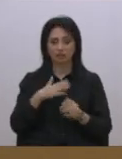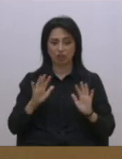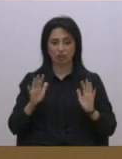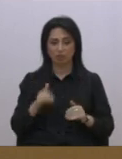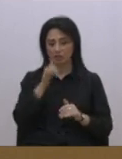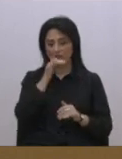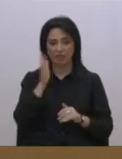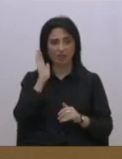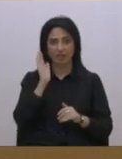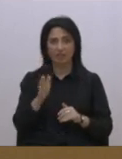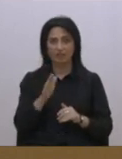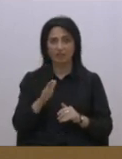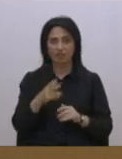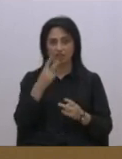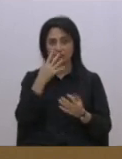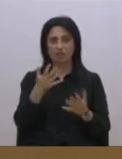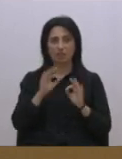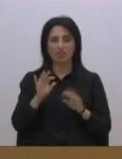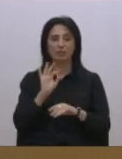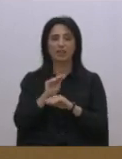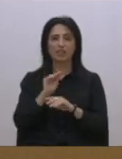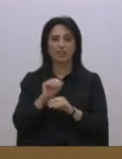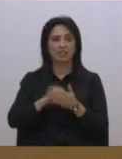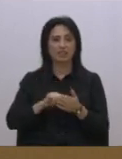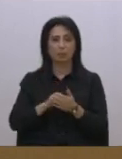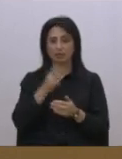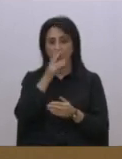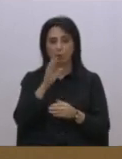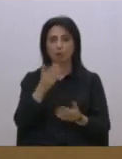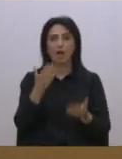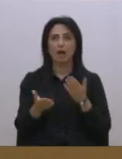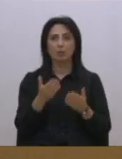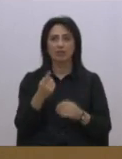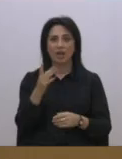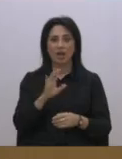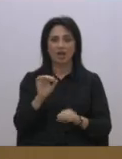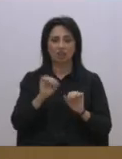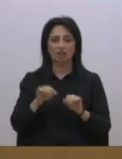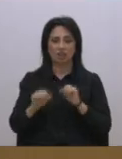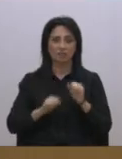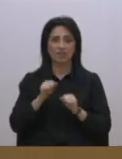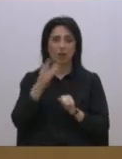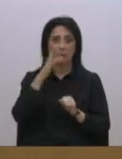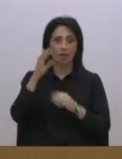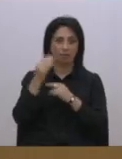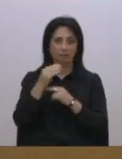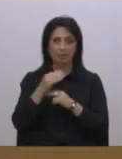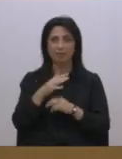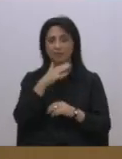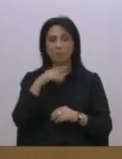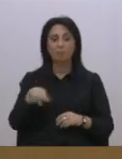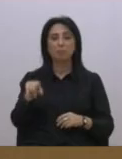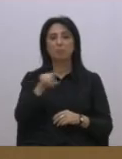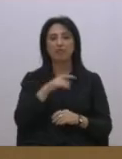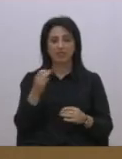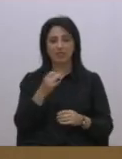ვერ გახდება შეცხადების თუ კრიტიკის საფუძველი, მიუხედავად ალბათ არაერთი შესაძლო მცდელობისა. ალბათ ბევრისთვის